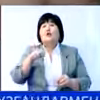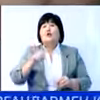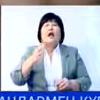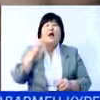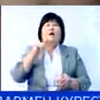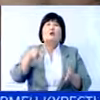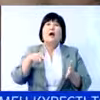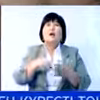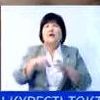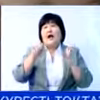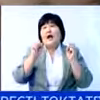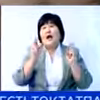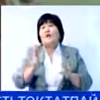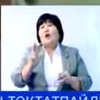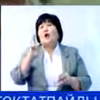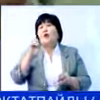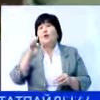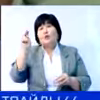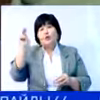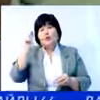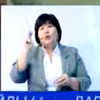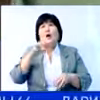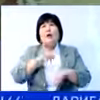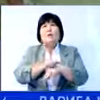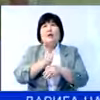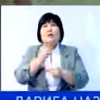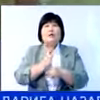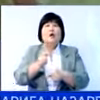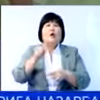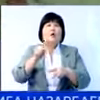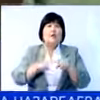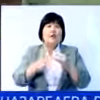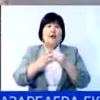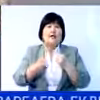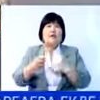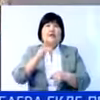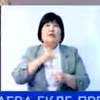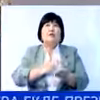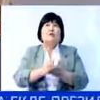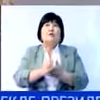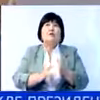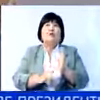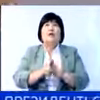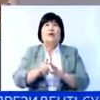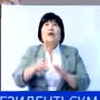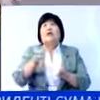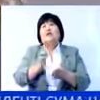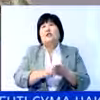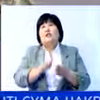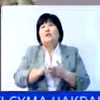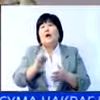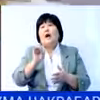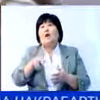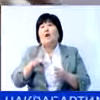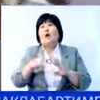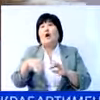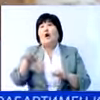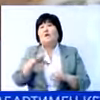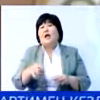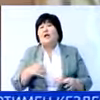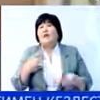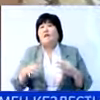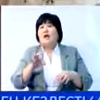Алматы қалаларында арнайы курс оқып, массаж жасауды меңгерген ол туған жерге келіп, қызмет етуді жөн санапты. Себебі Арал ауданында